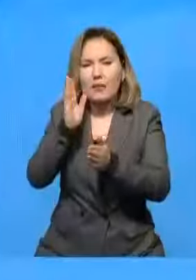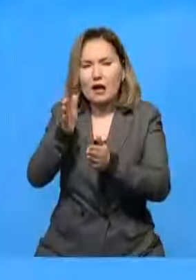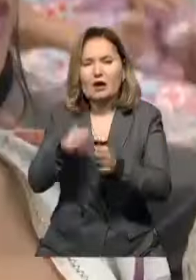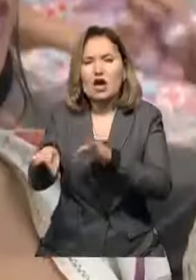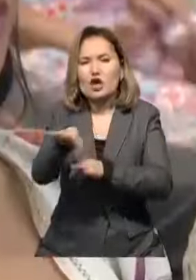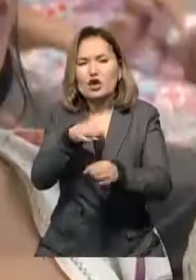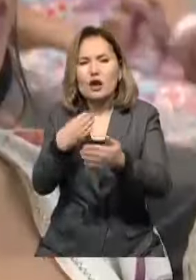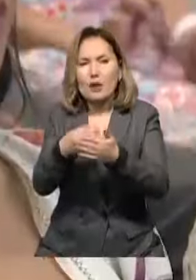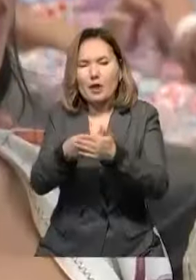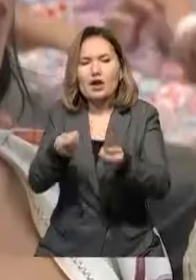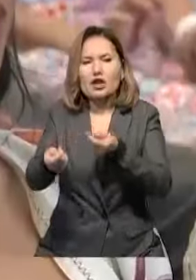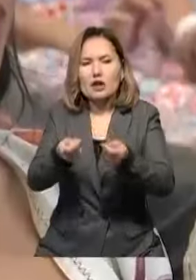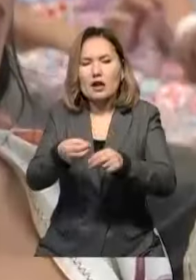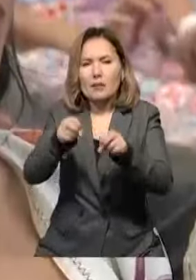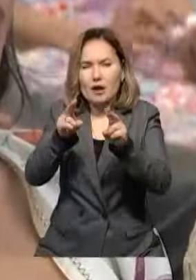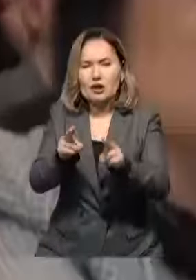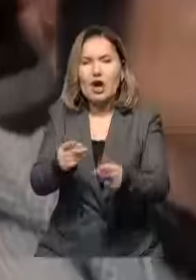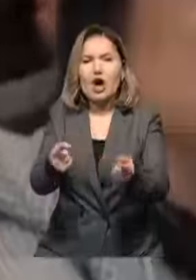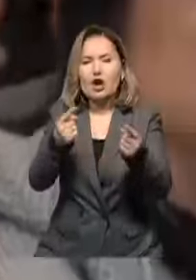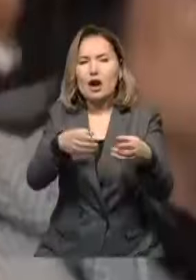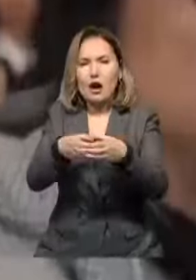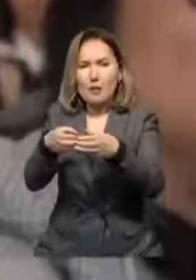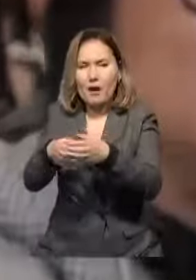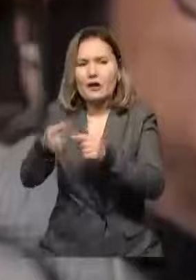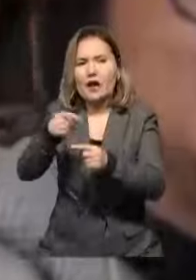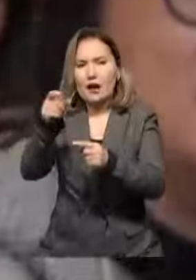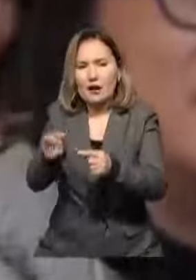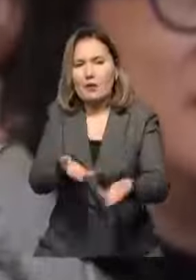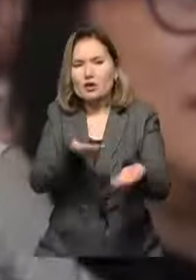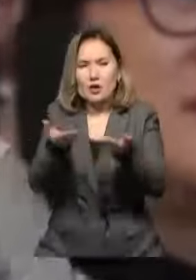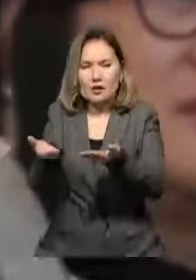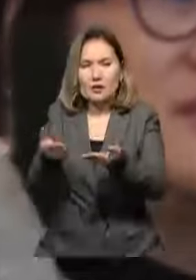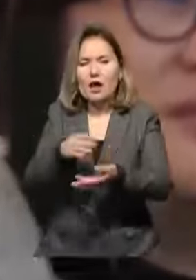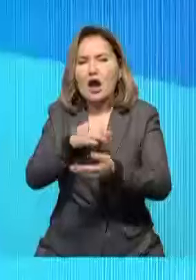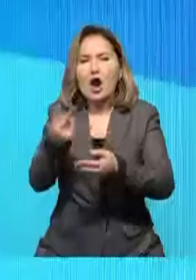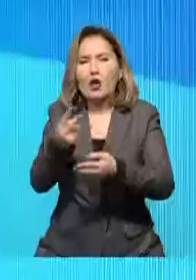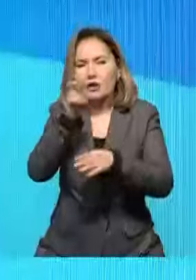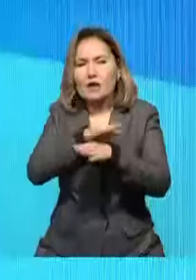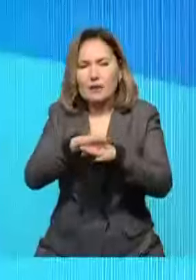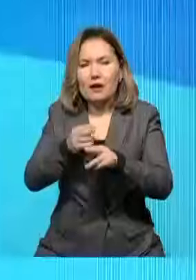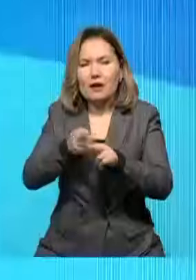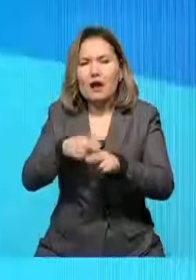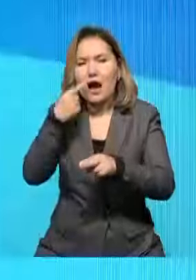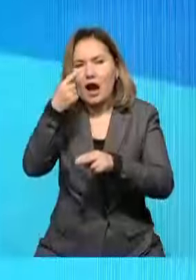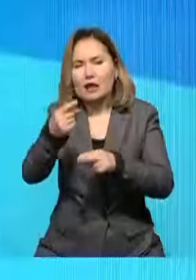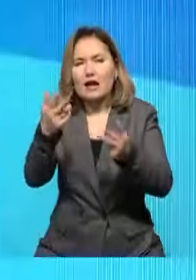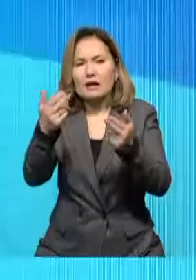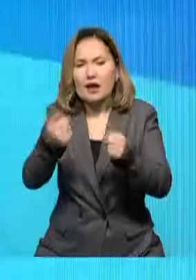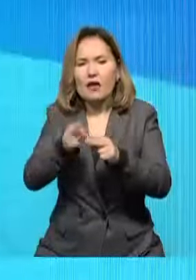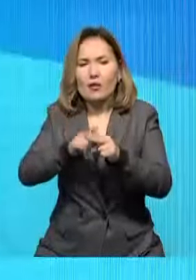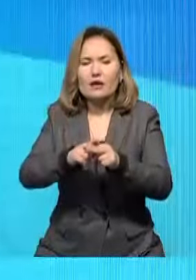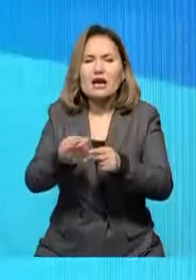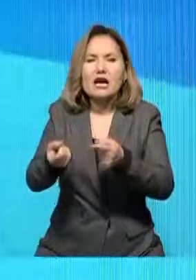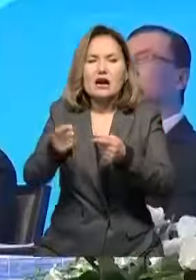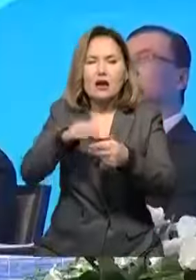инвестициялық жобаларға жетекшілік ететін құзыретті жоғары инвестициялық кеңес құрдық. Қос мемлекет бір-бірінен жырақта орналасқан, географиясы келмесе де